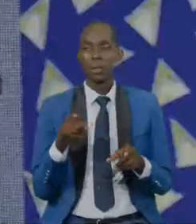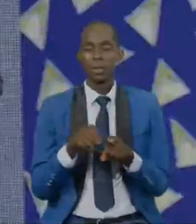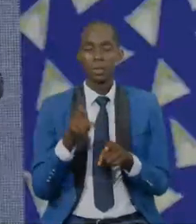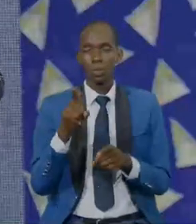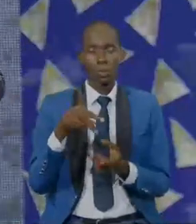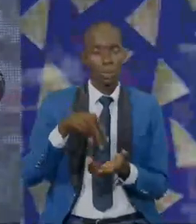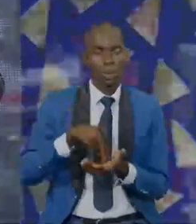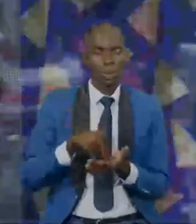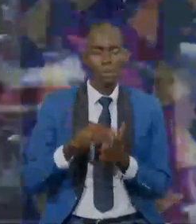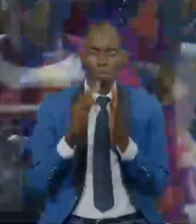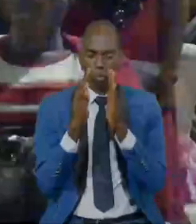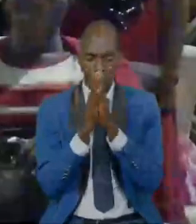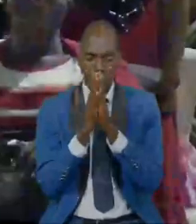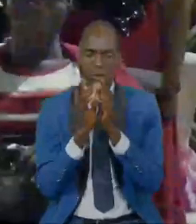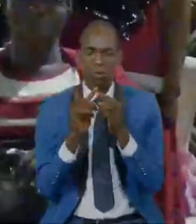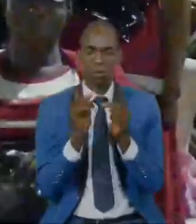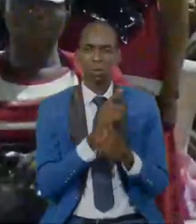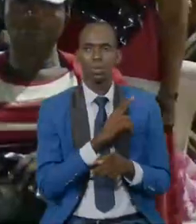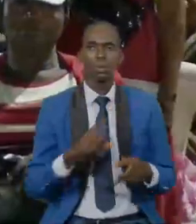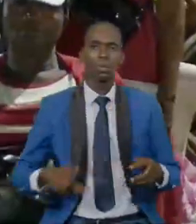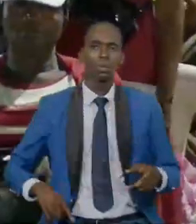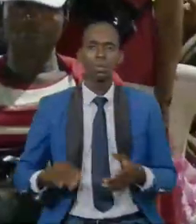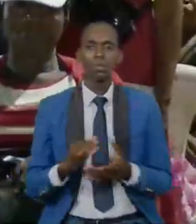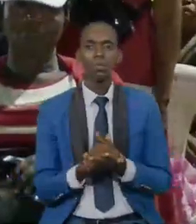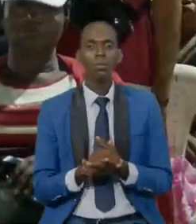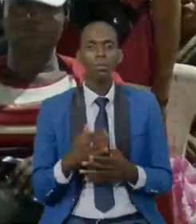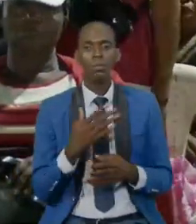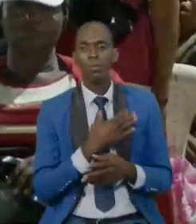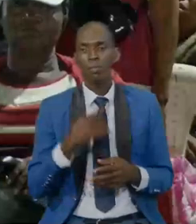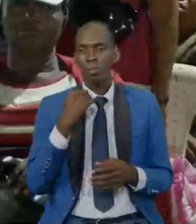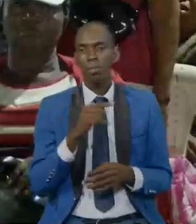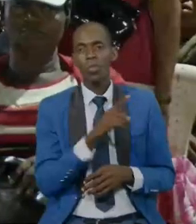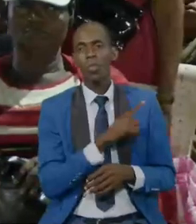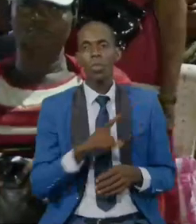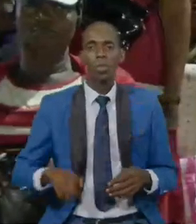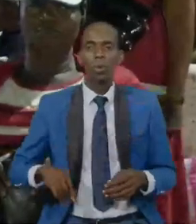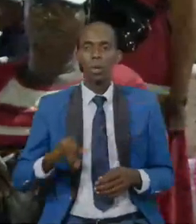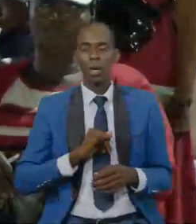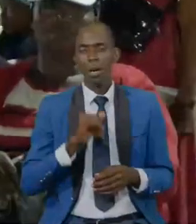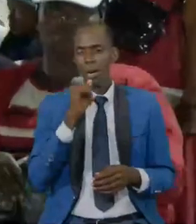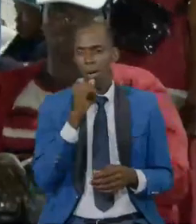tu te mets debout, prie le Seigneur. Dis, Seigneur,